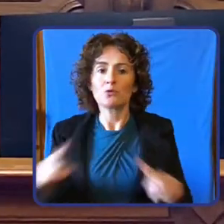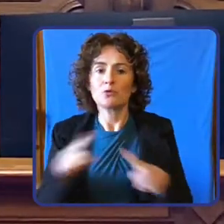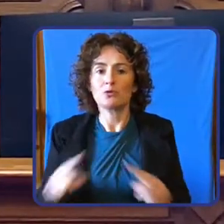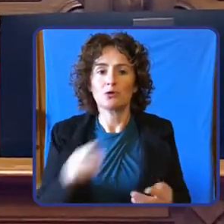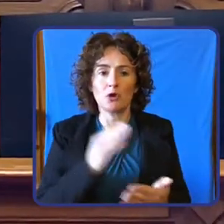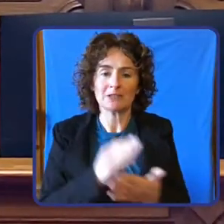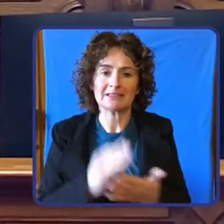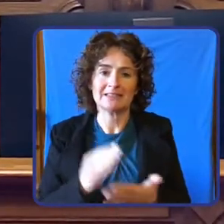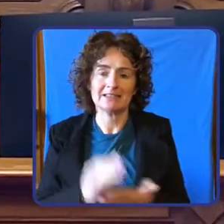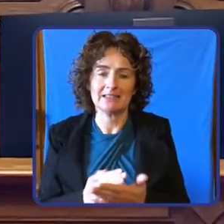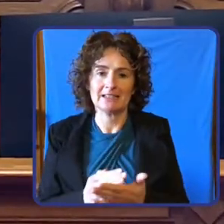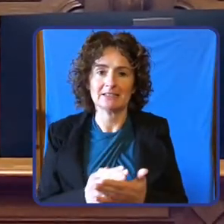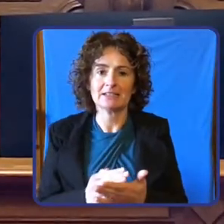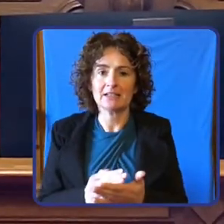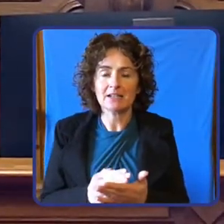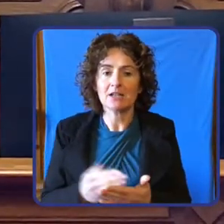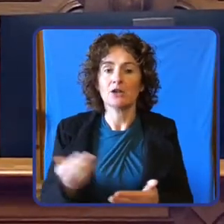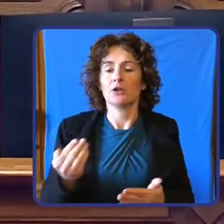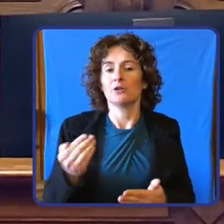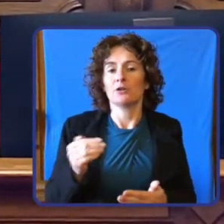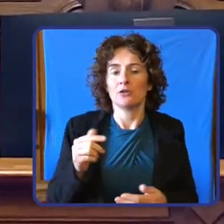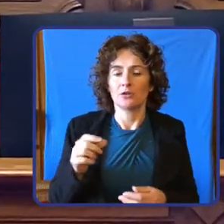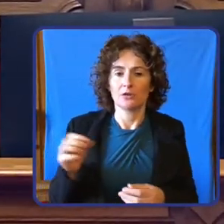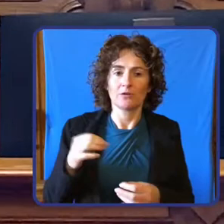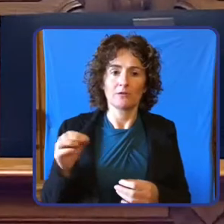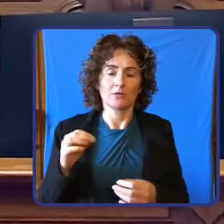mikroköltségvetésünkben, és van egy 50 milliós felajánlás egy cég részéről.